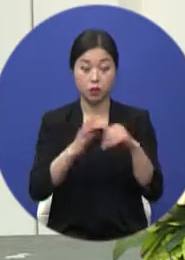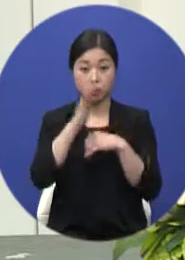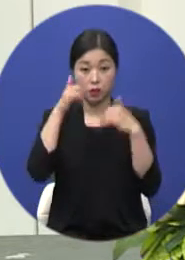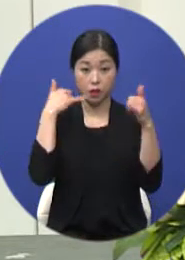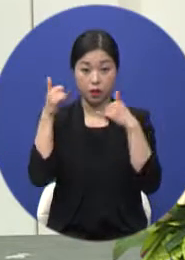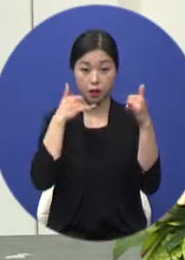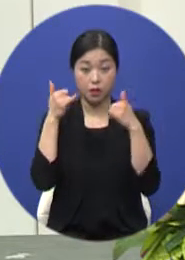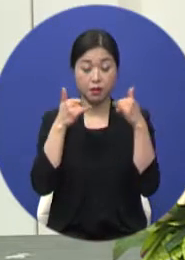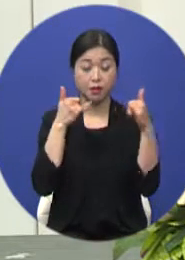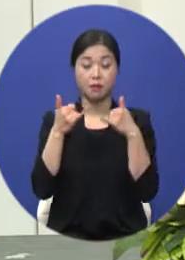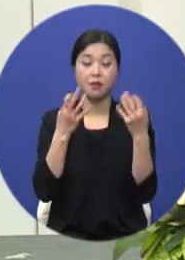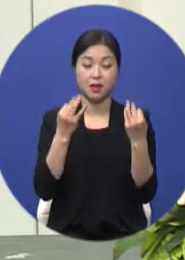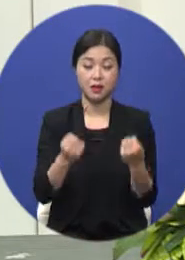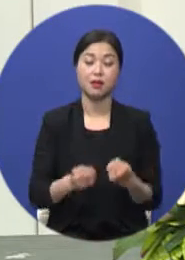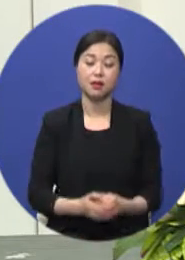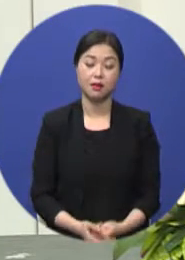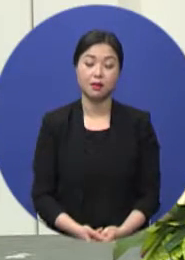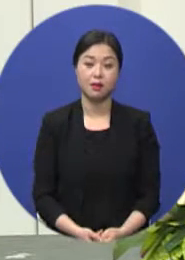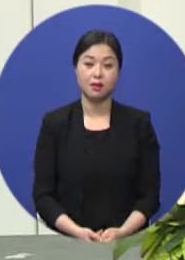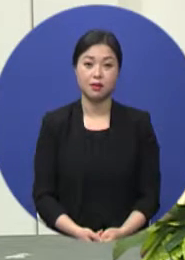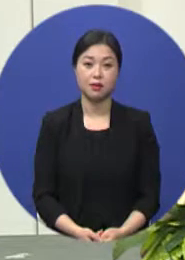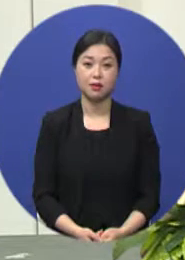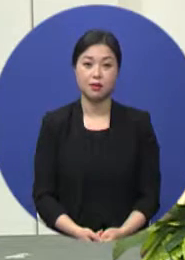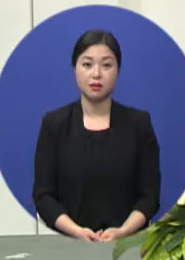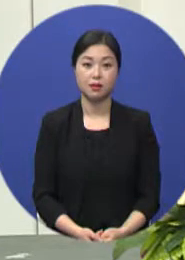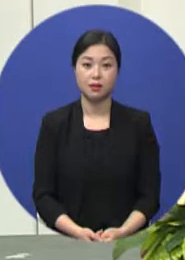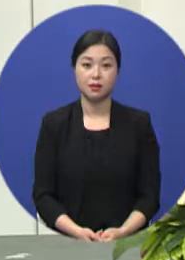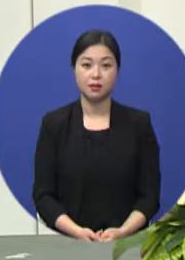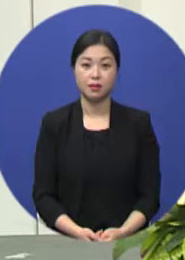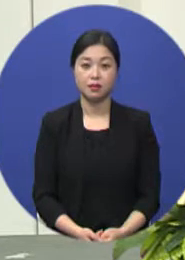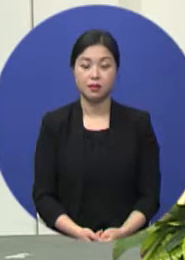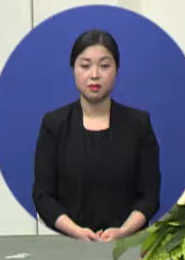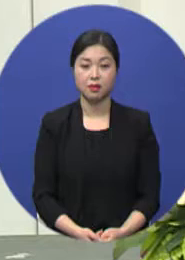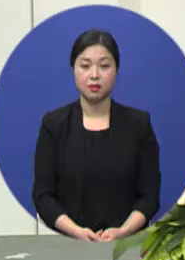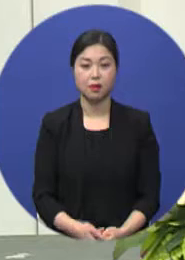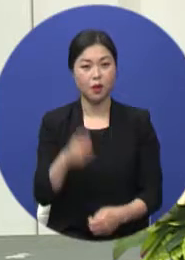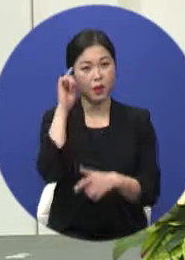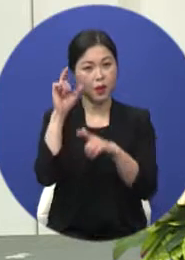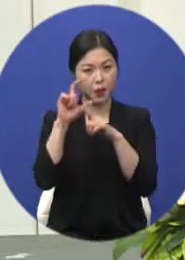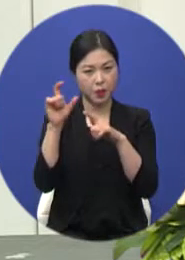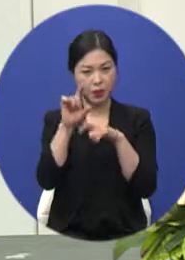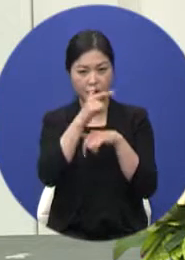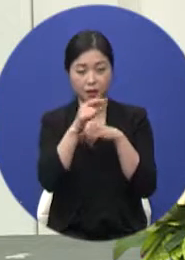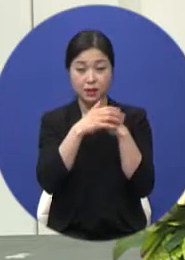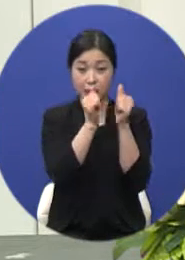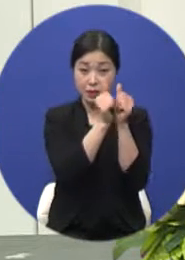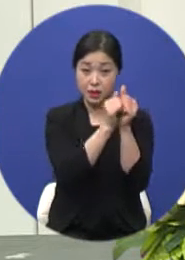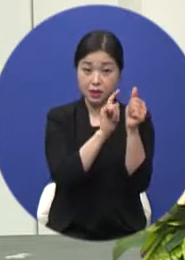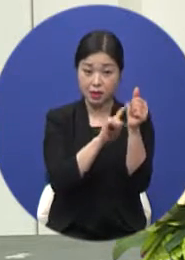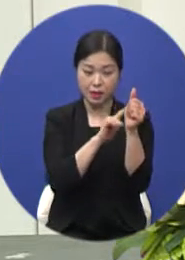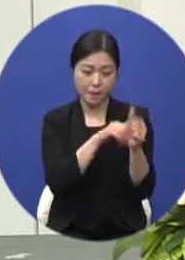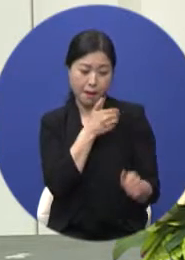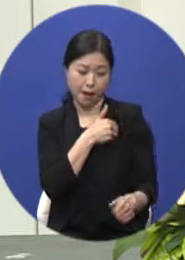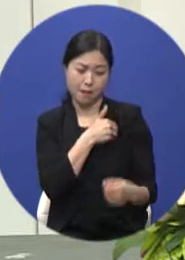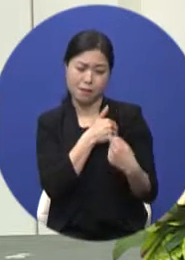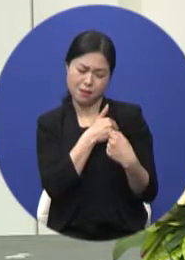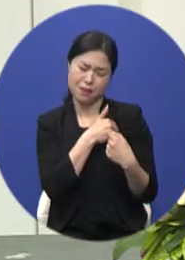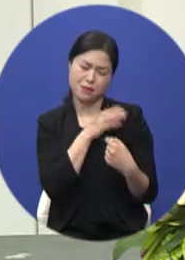전화가 굉장히 많이 오고 있는데요. 아, 이게 지금 뭐 살면서 고민스러운 게 남자들의